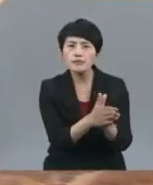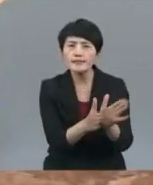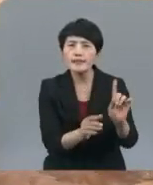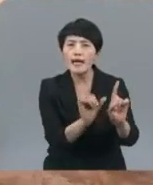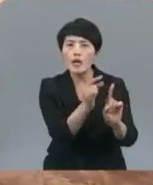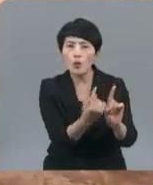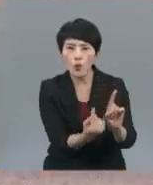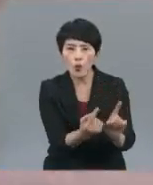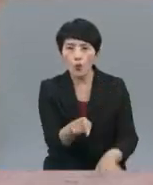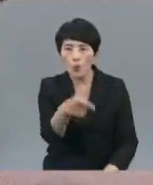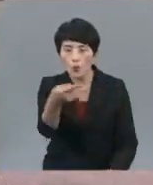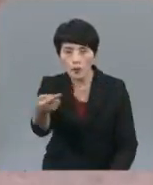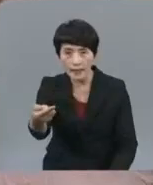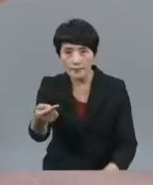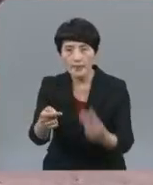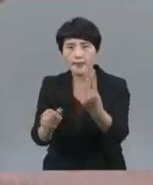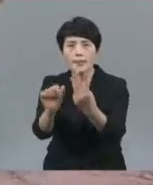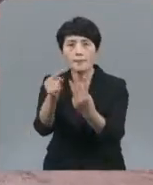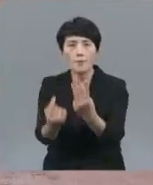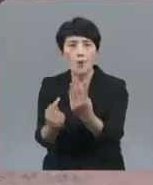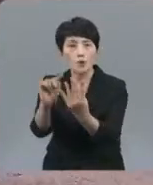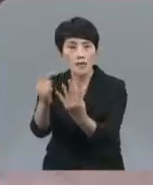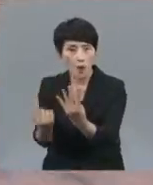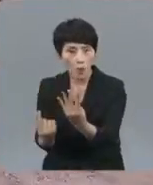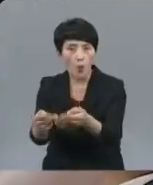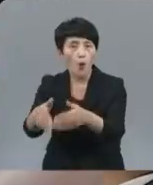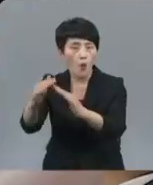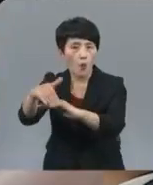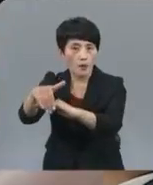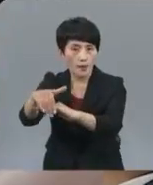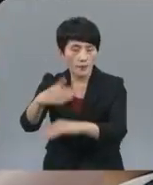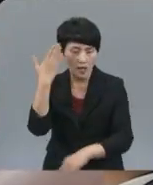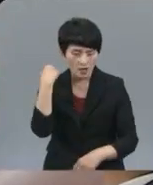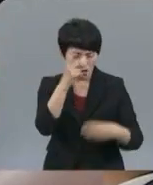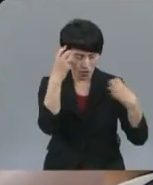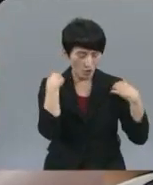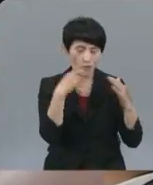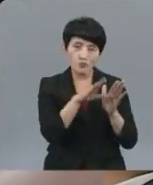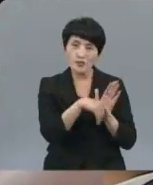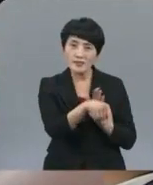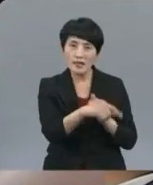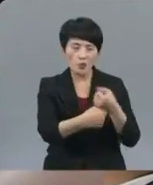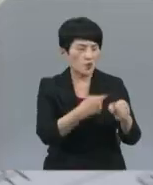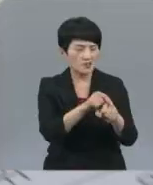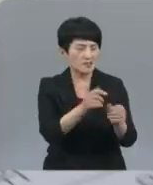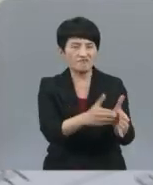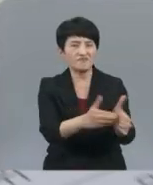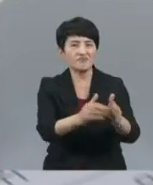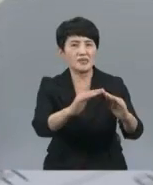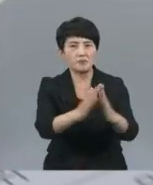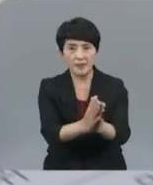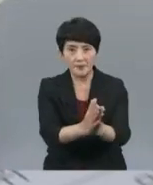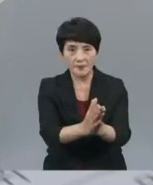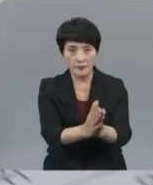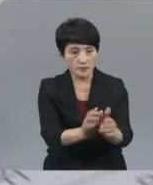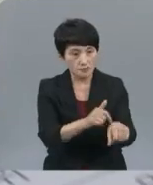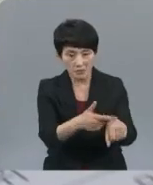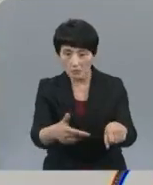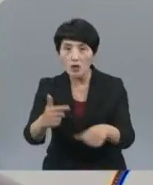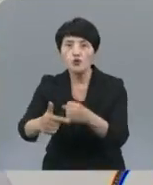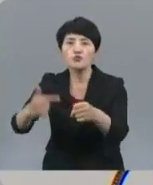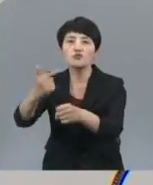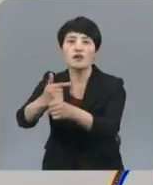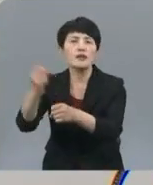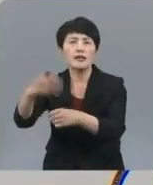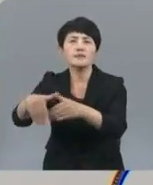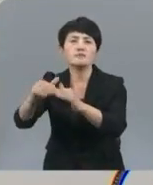dự án xây dựng nhà máy điện nguyên tử xinnanu số 3 và số 4 dự án shinhanoi số 3 và số 4 đã bị xóa bỏ dưới thời chính